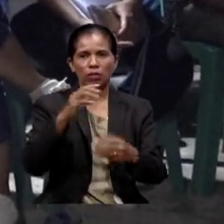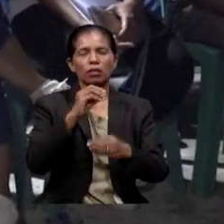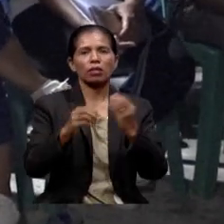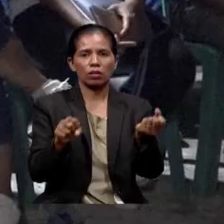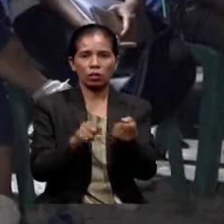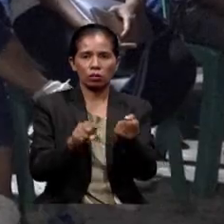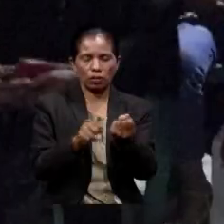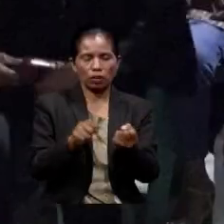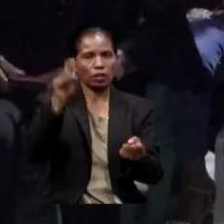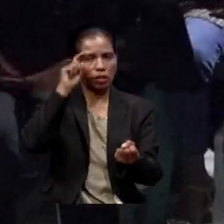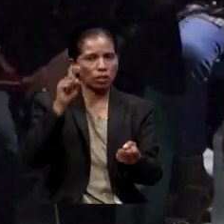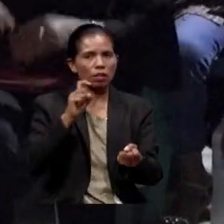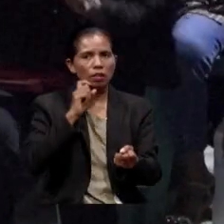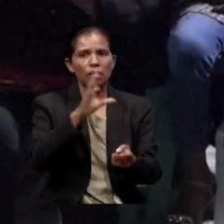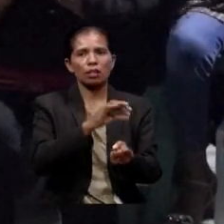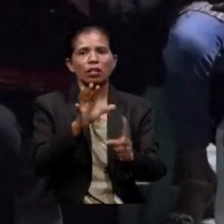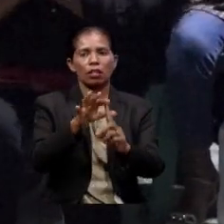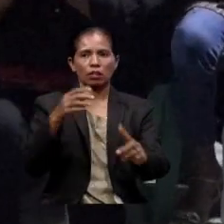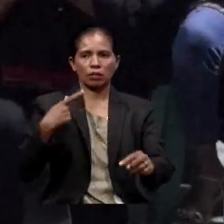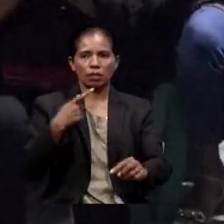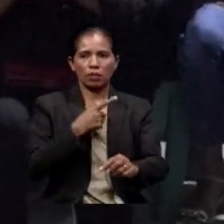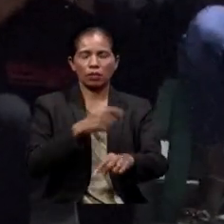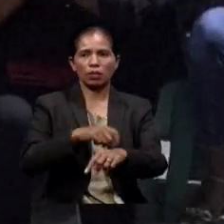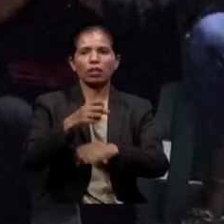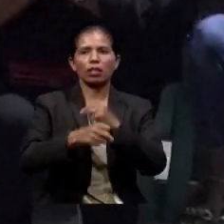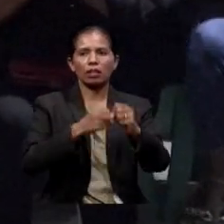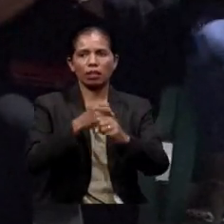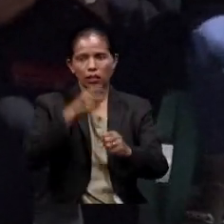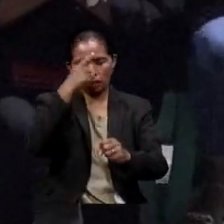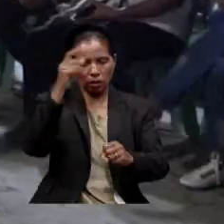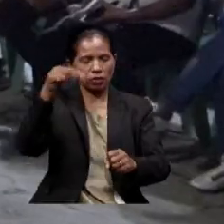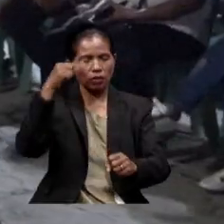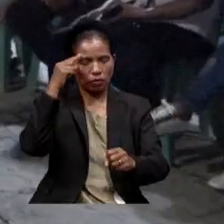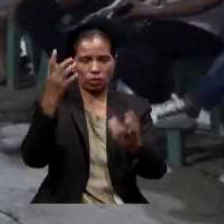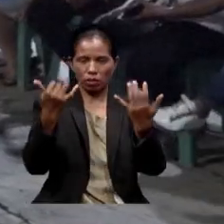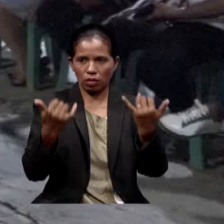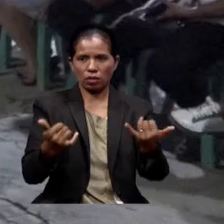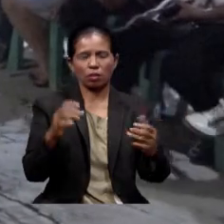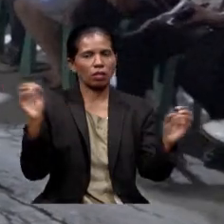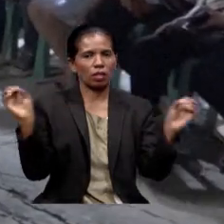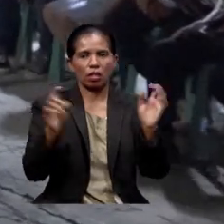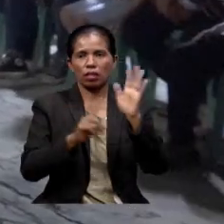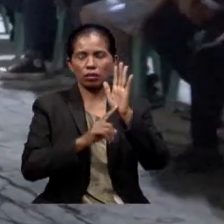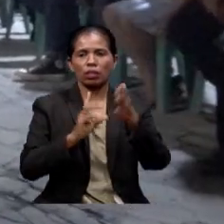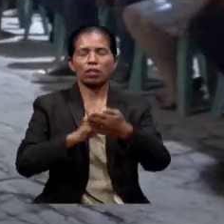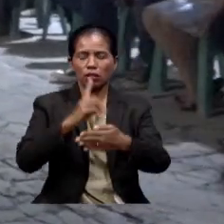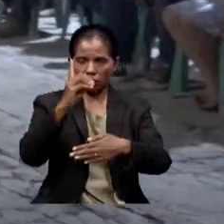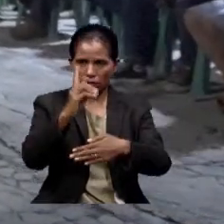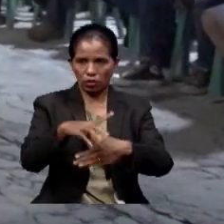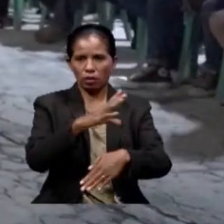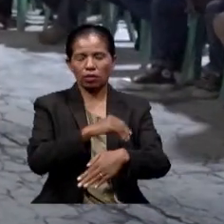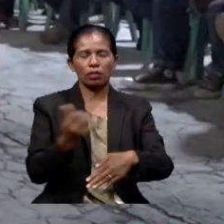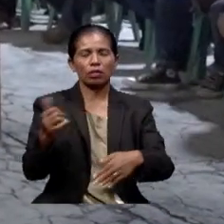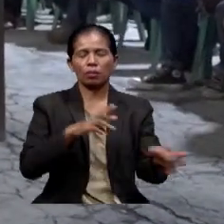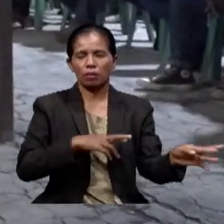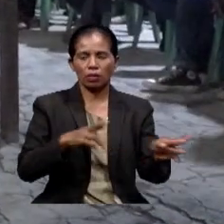apoio kairala sanana Guzmão e a eleição parlamentar tinane tamba governação na agora quase la hatudo desenvolvimento no sira